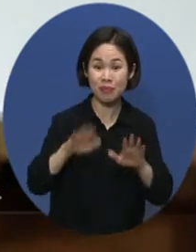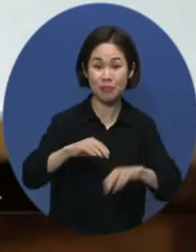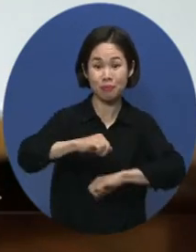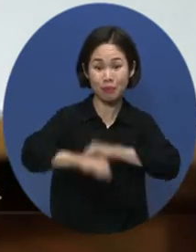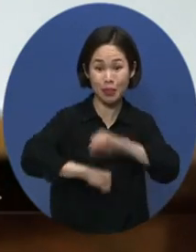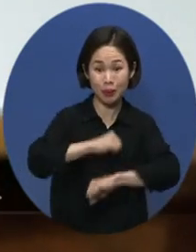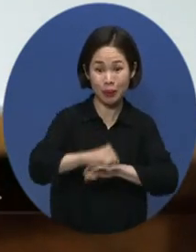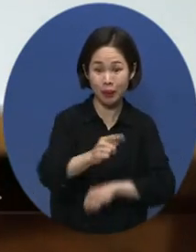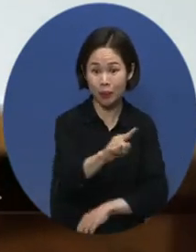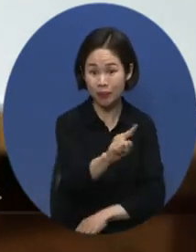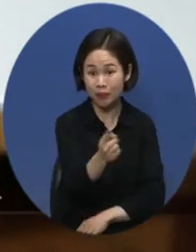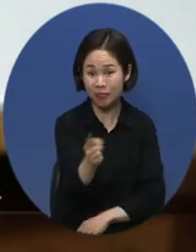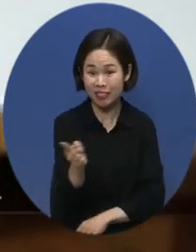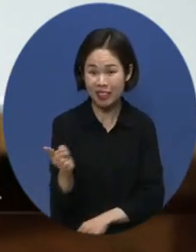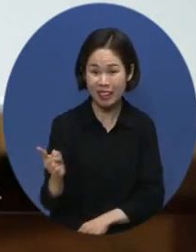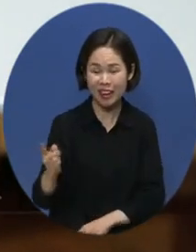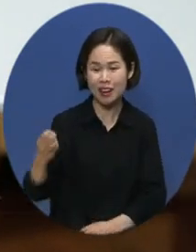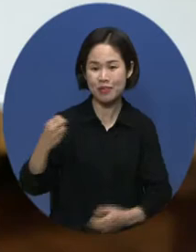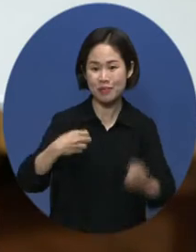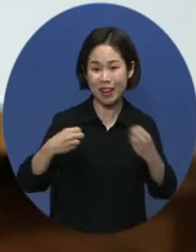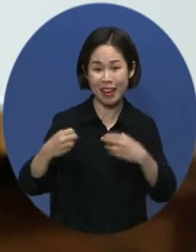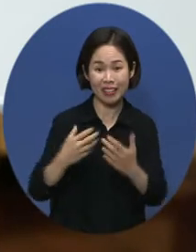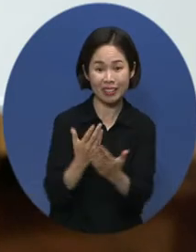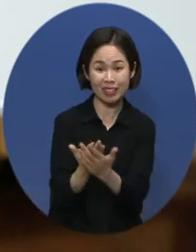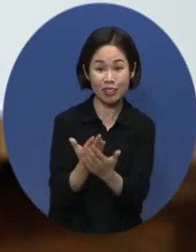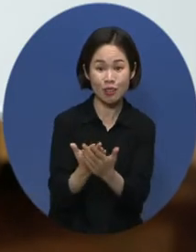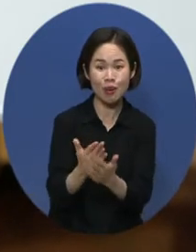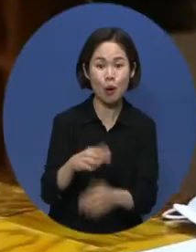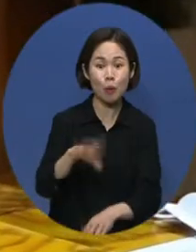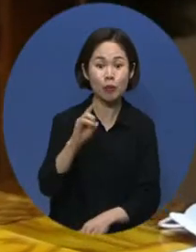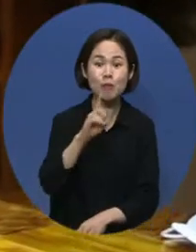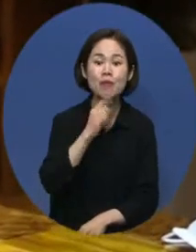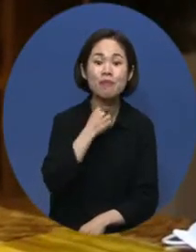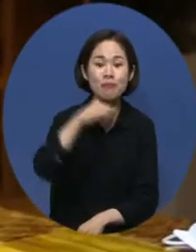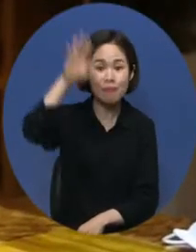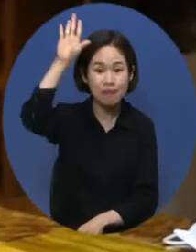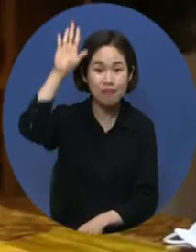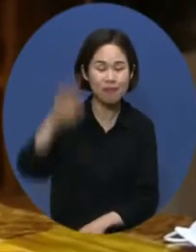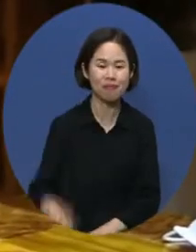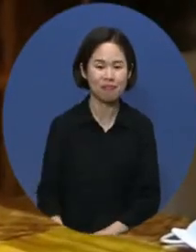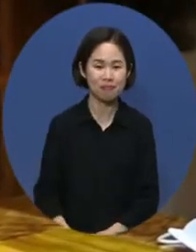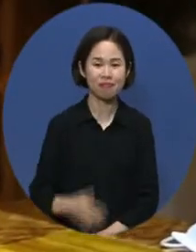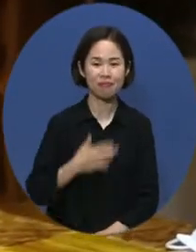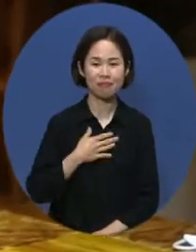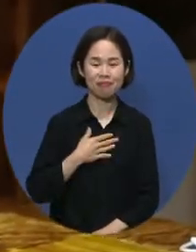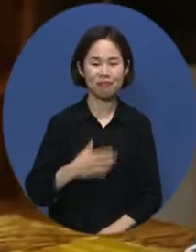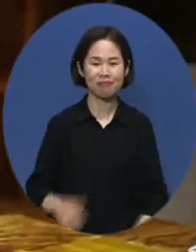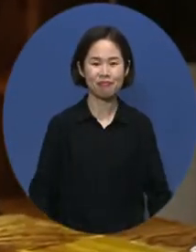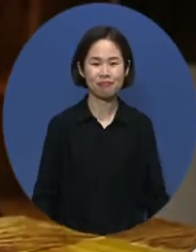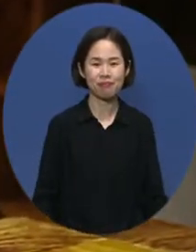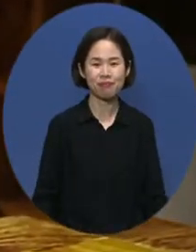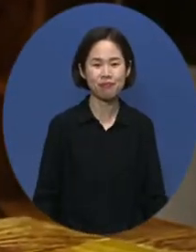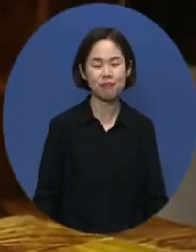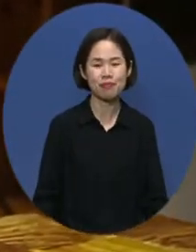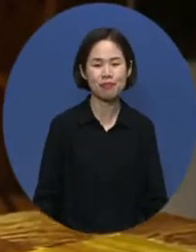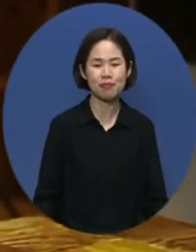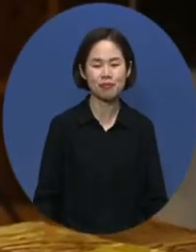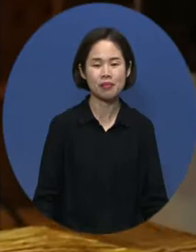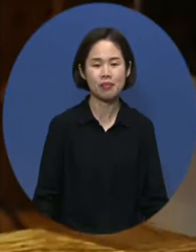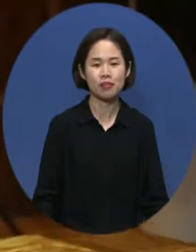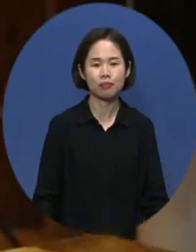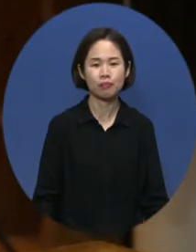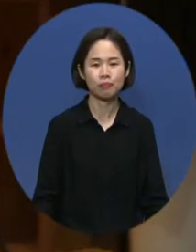각자 돌아가면서 한마디씩 할게요. 누구부터 하시겠습니까? 네, 문영.